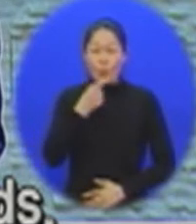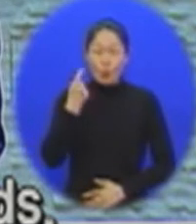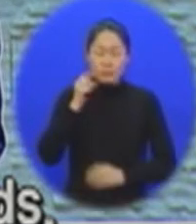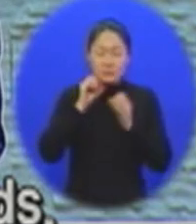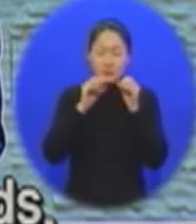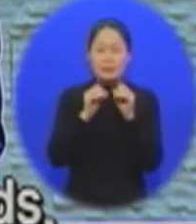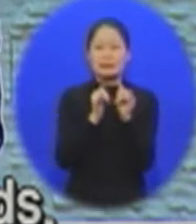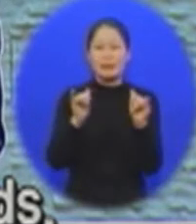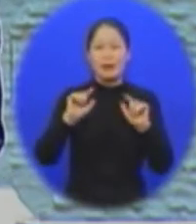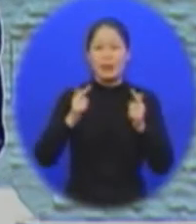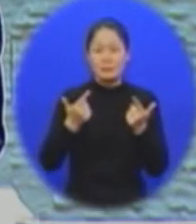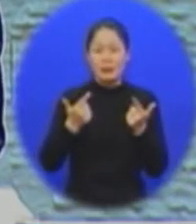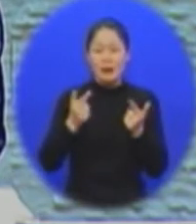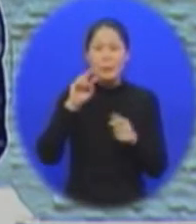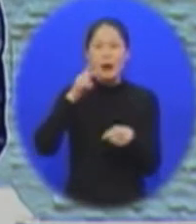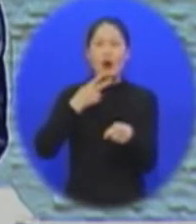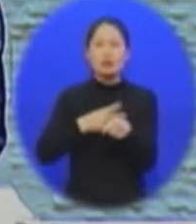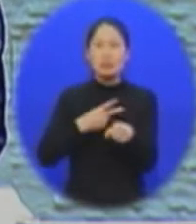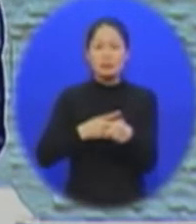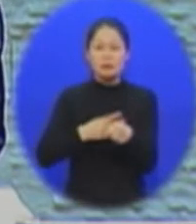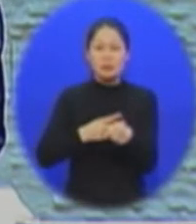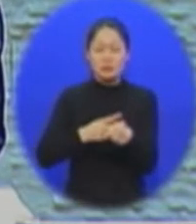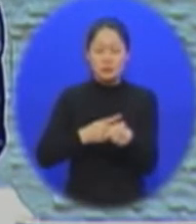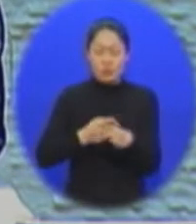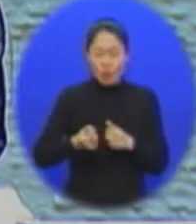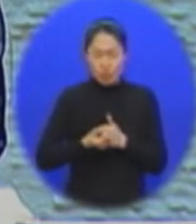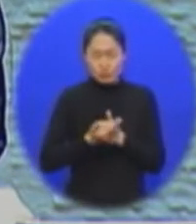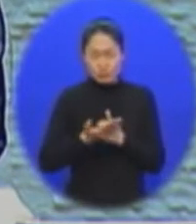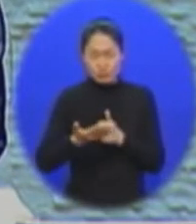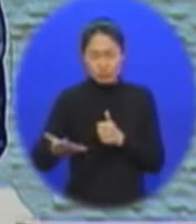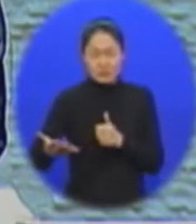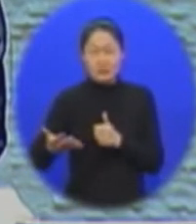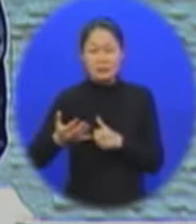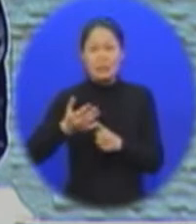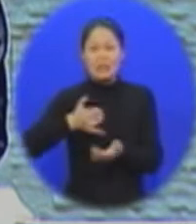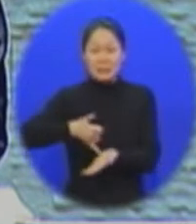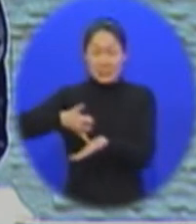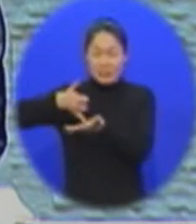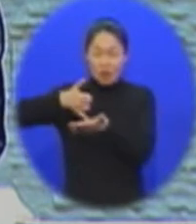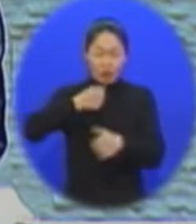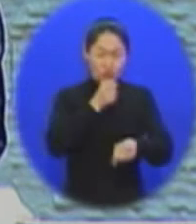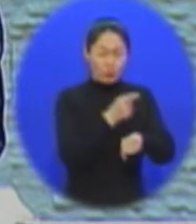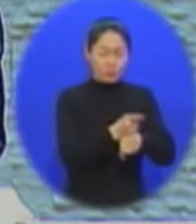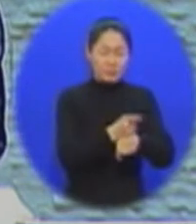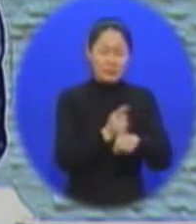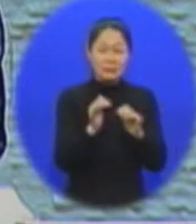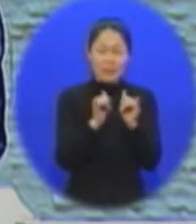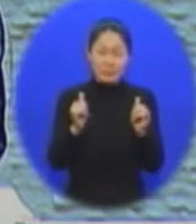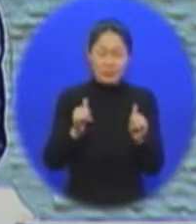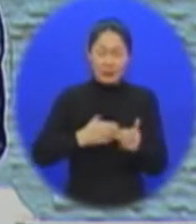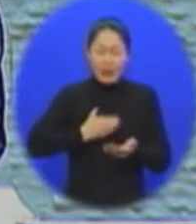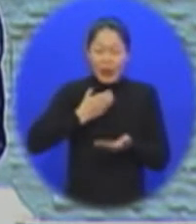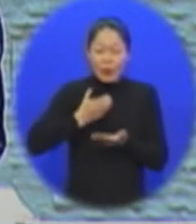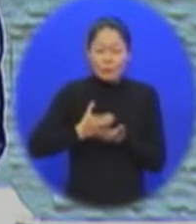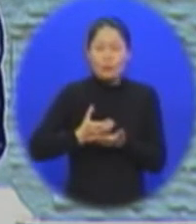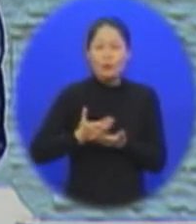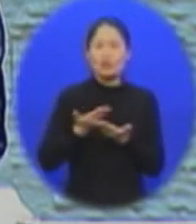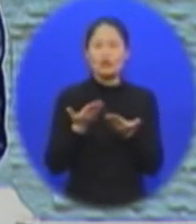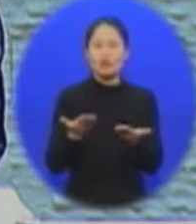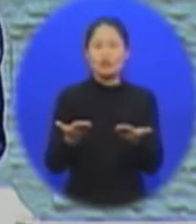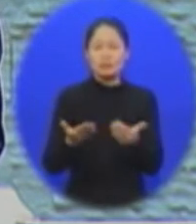아닙니다 사도 바울에게 서 풍기는 인격이 성품이 사람들을 감동시키는 수준이에요